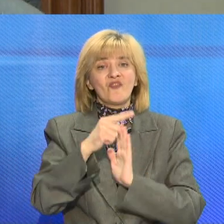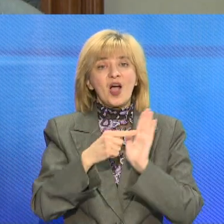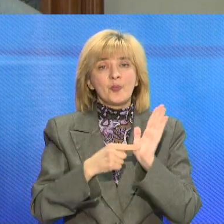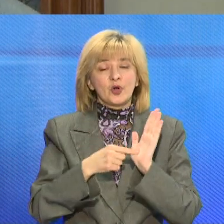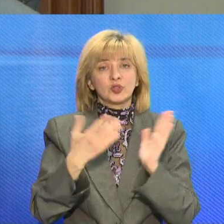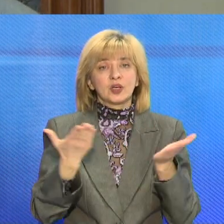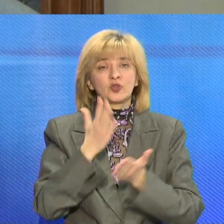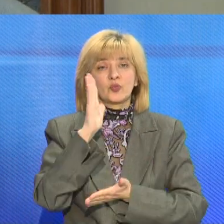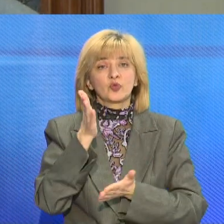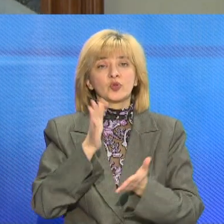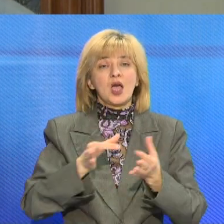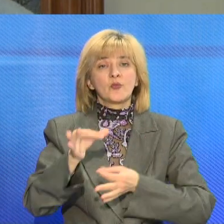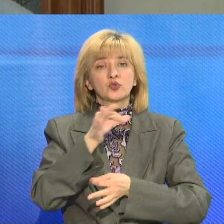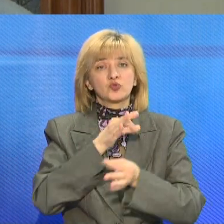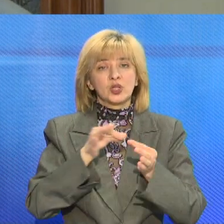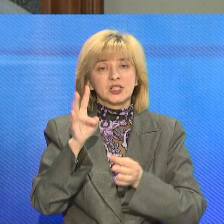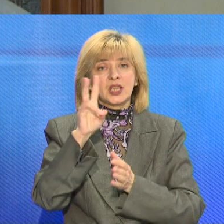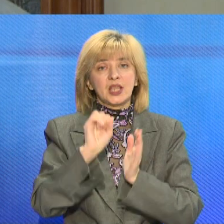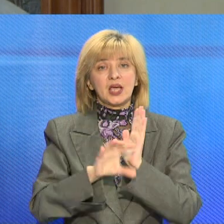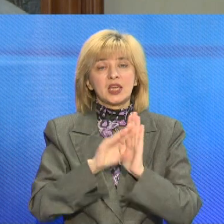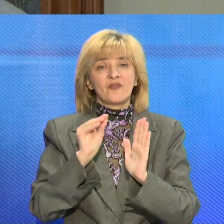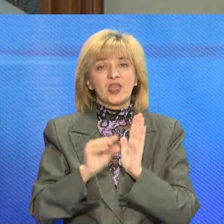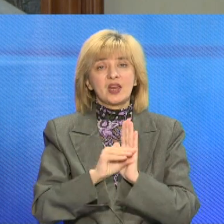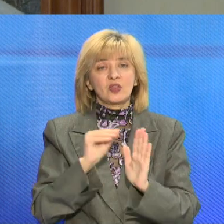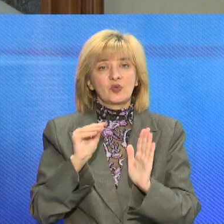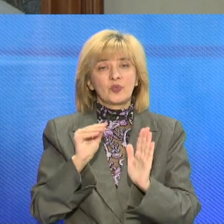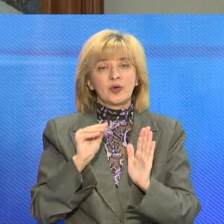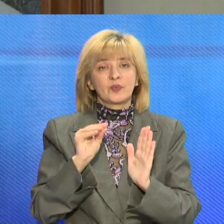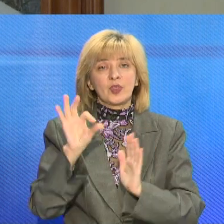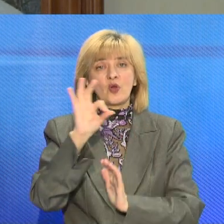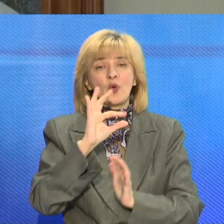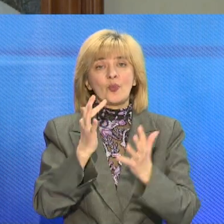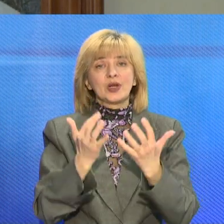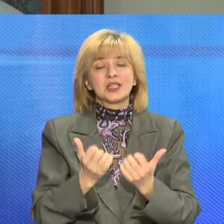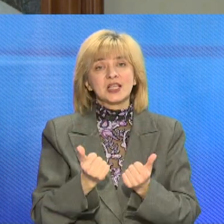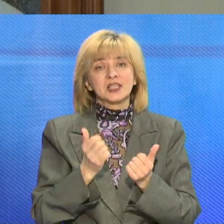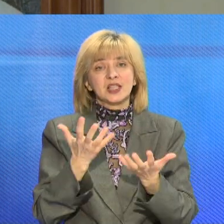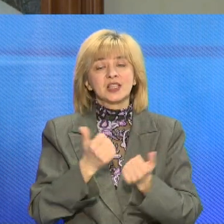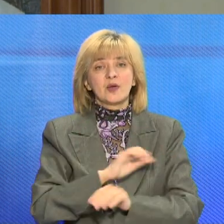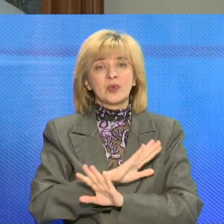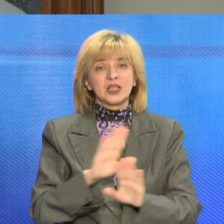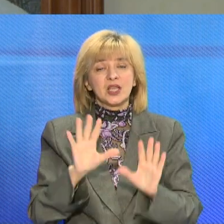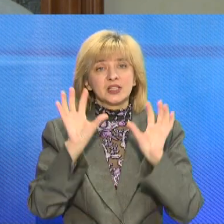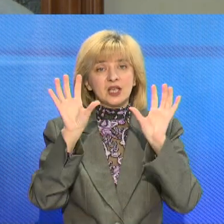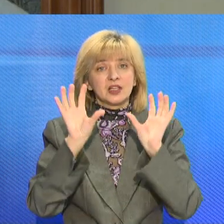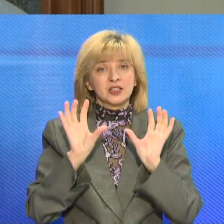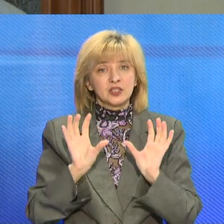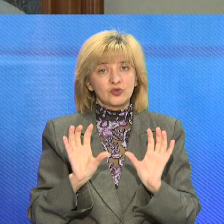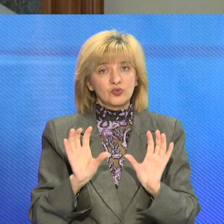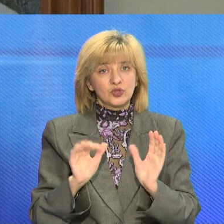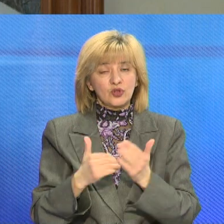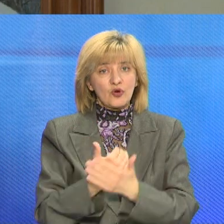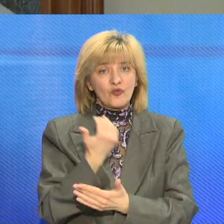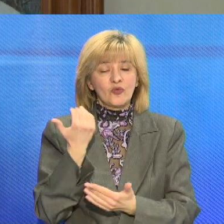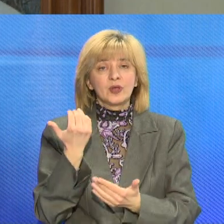обсуждаться на референдуме, так сказать, о принятии или не принятии изменений в нашу Конституцию. Вот